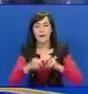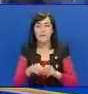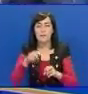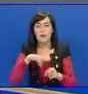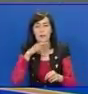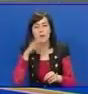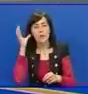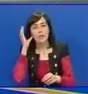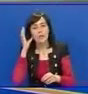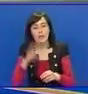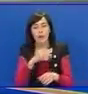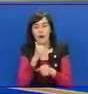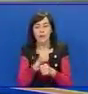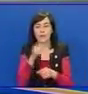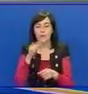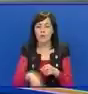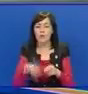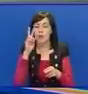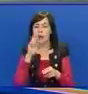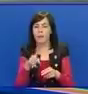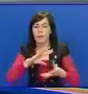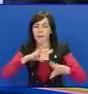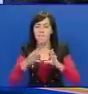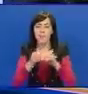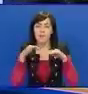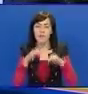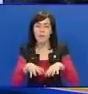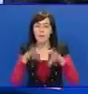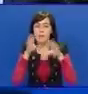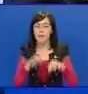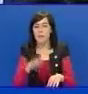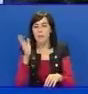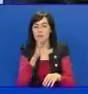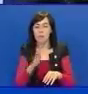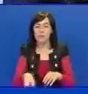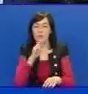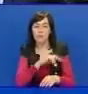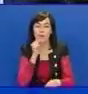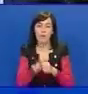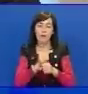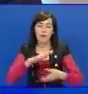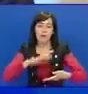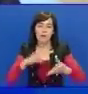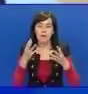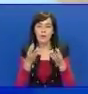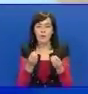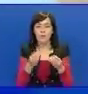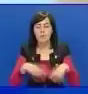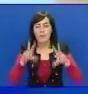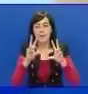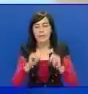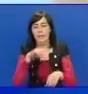мұқият тыңдаған шаһар басшысы олқылықтарды бірлесе шешіп, заңсыздықтармен жұмыла күресуге шақырды. Сонымен қатар сала